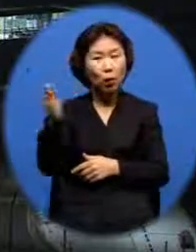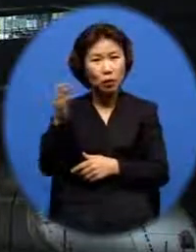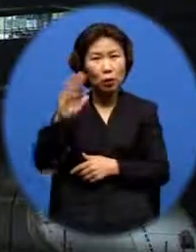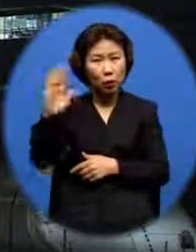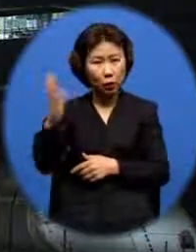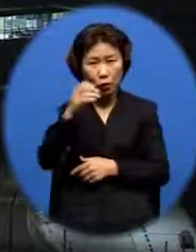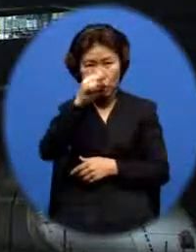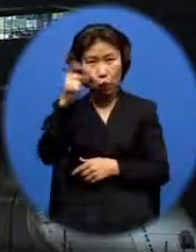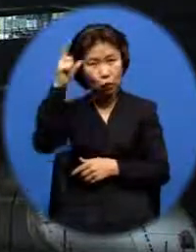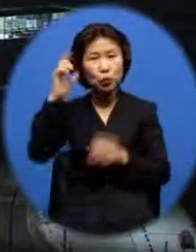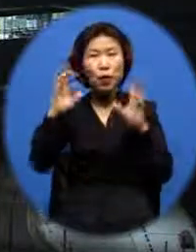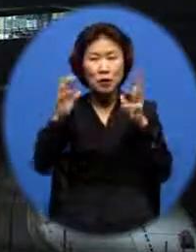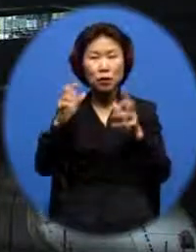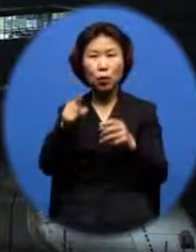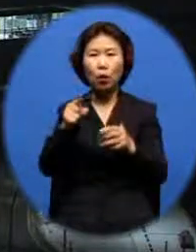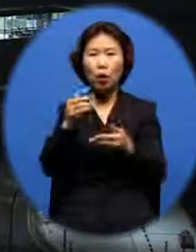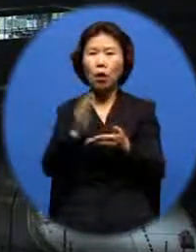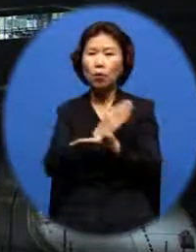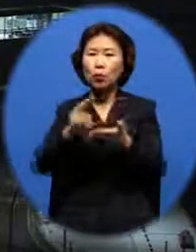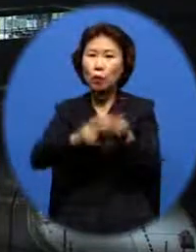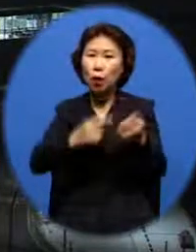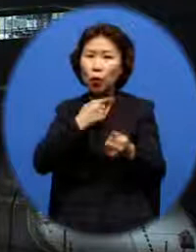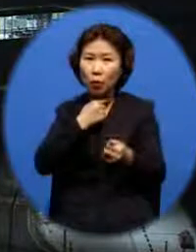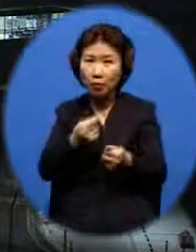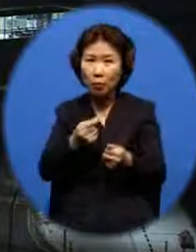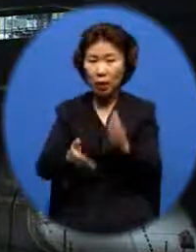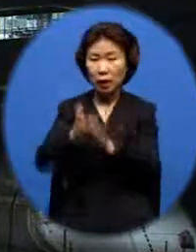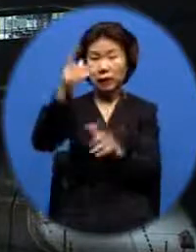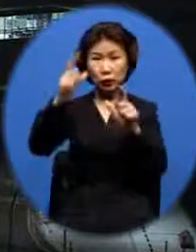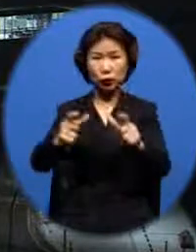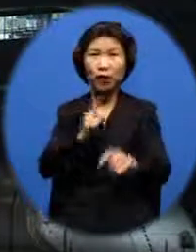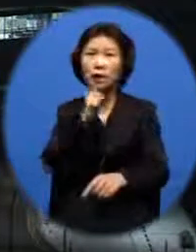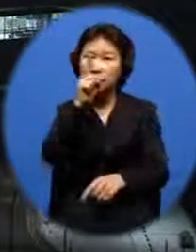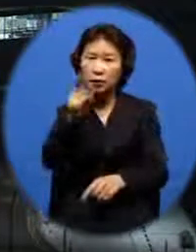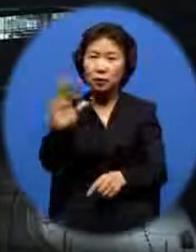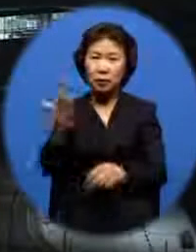송아지이며 분양을 희망하는 농가는 해당 시군에 분양 신청을 하면 됩니다.